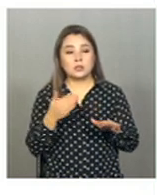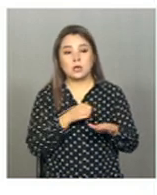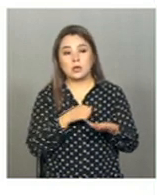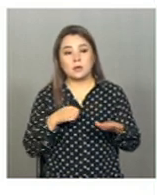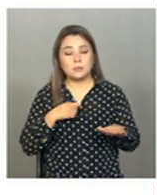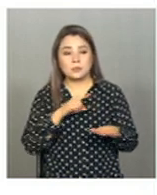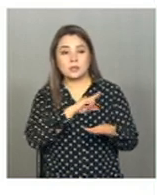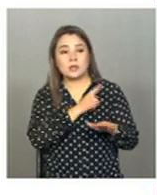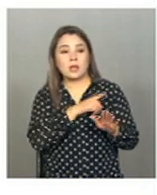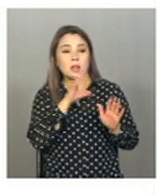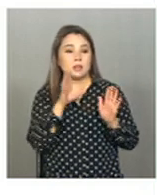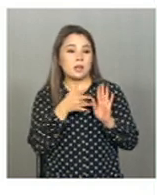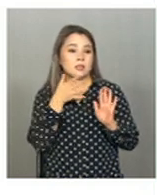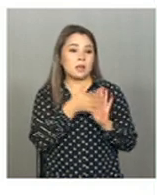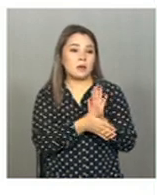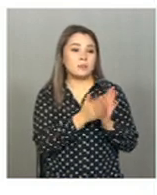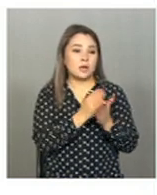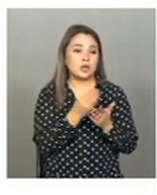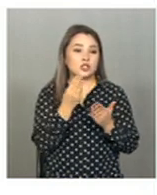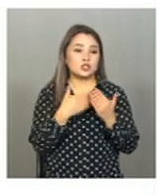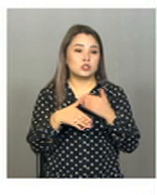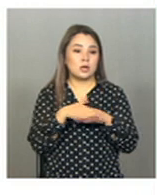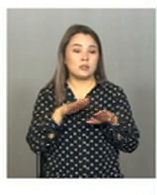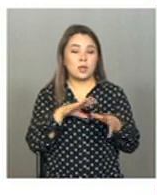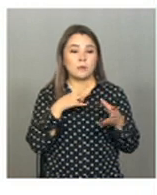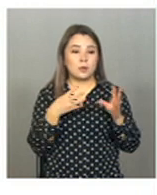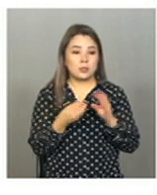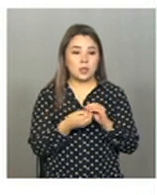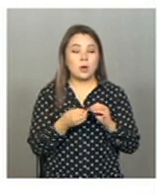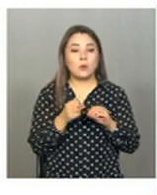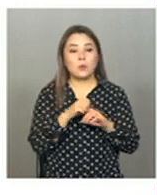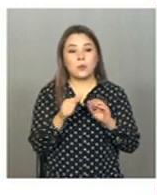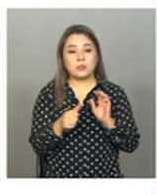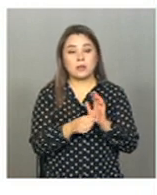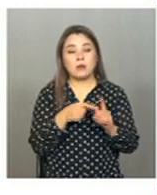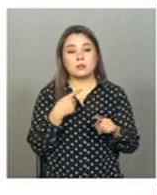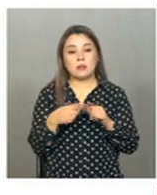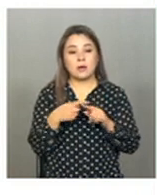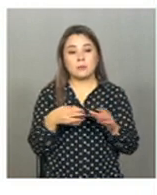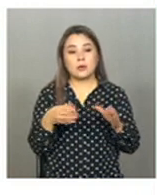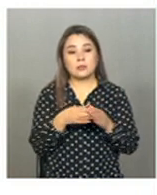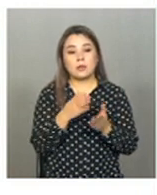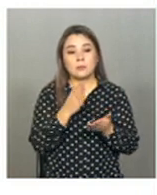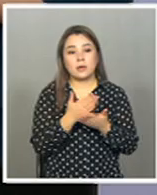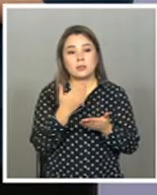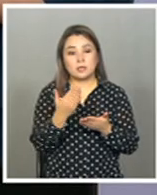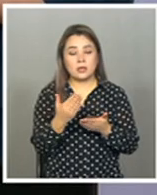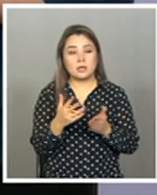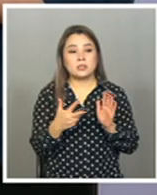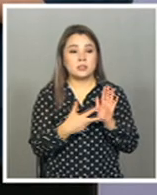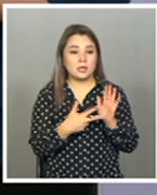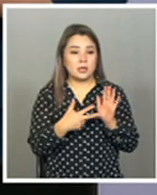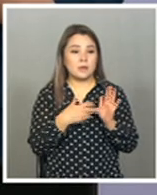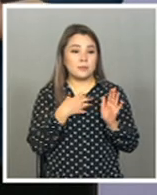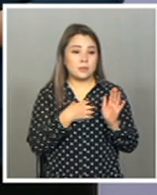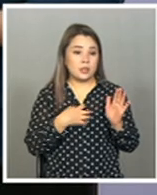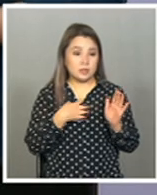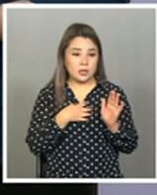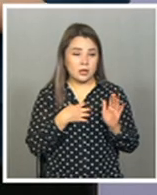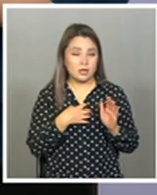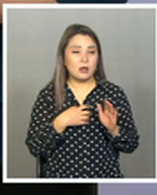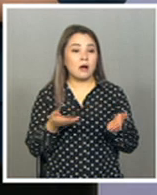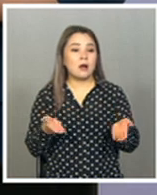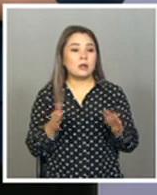еді. Шығыс Қыпшақ бірлестігі 16 тайпадан тұрды. Олардың 8-і негізгі, ал